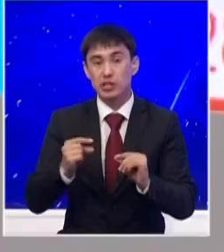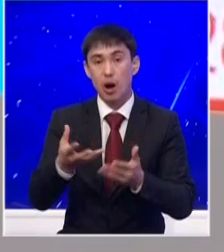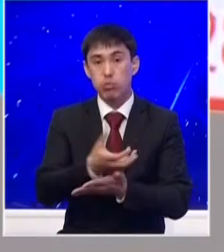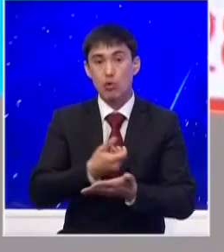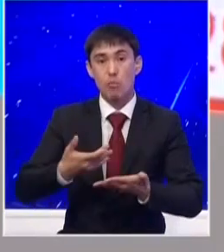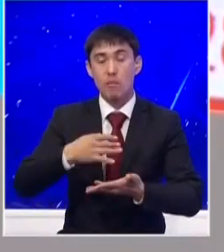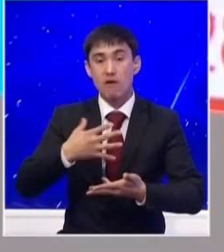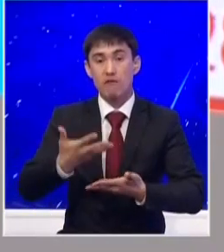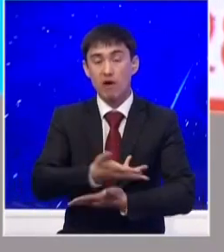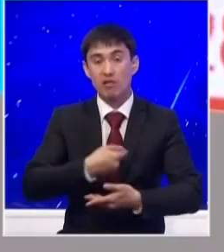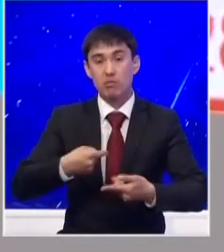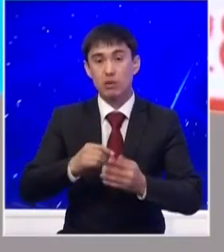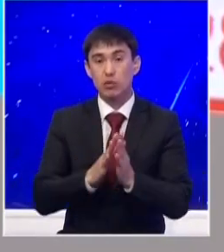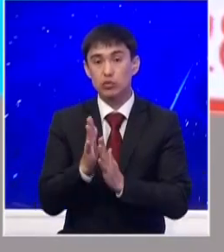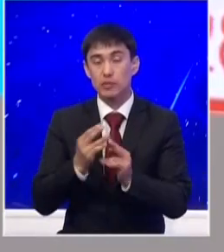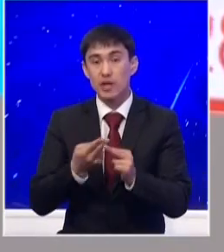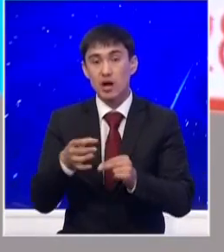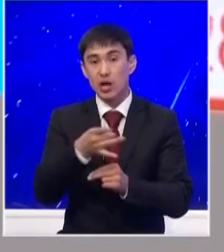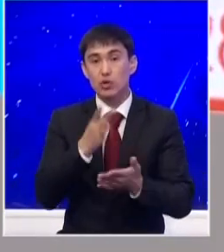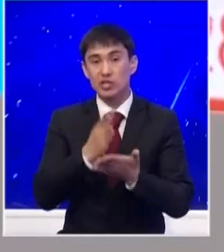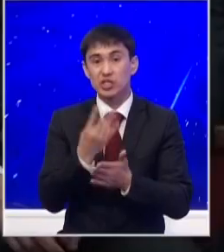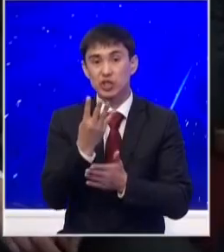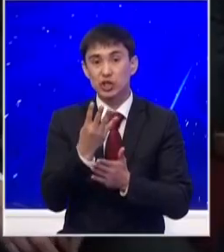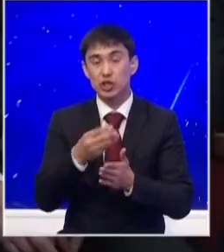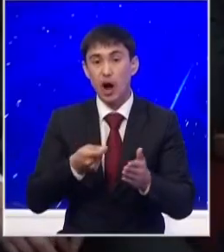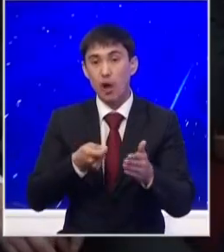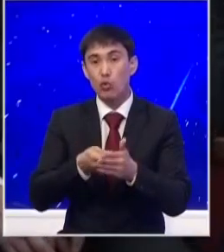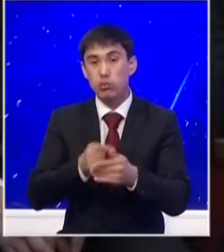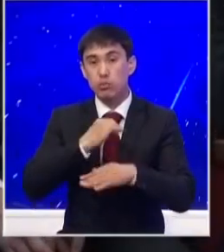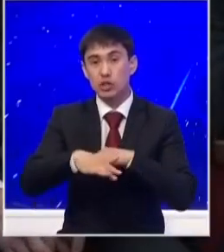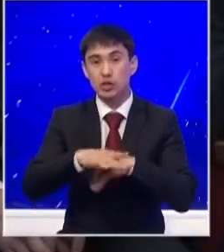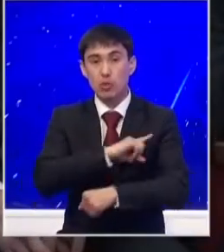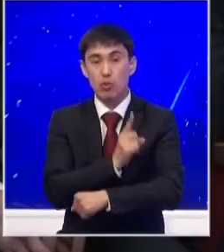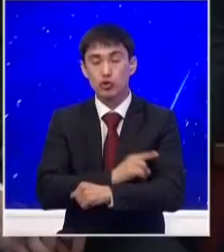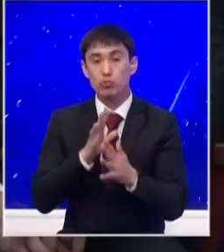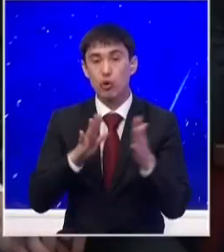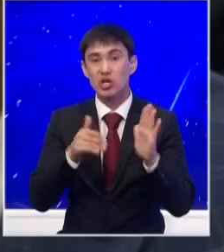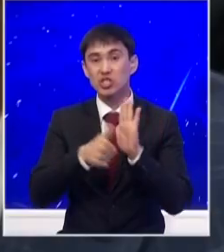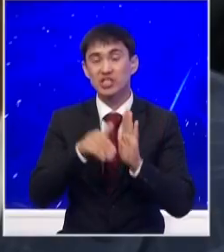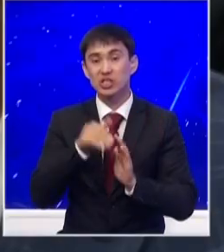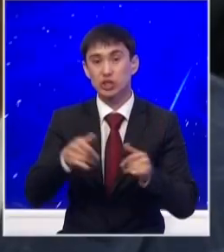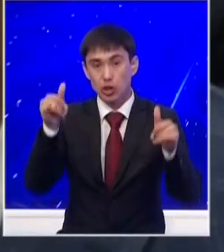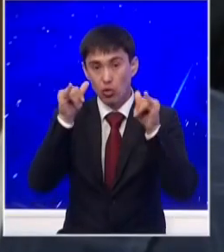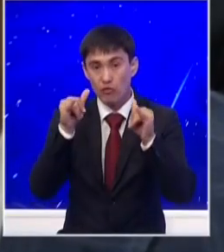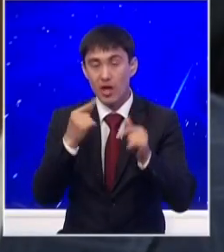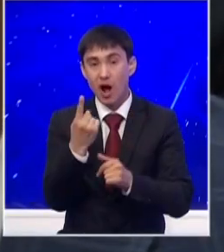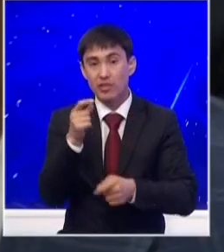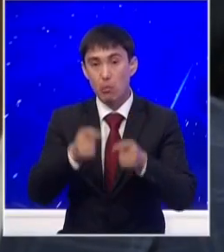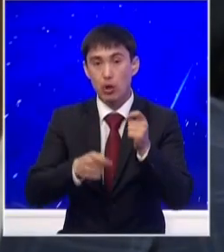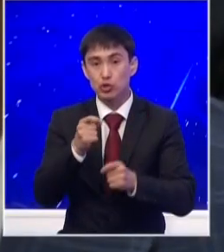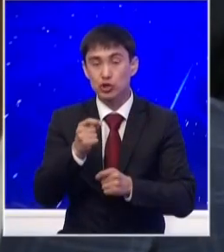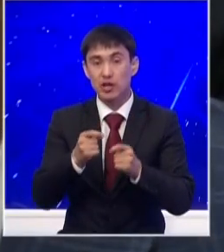валовой продукции Несмотря это за то что в районе имеется 4 откормочных площадки мощностью более 6000 голов и одна